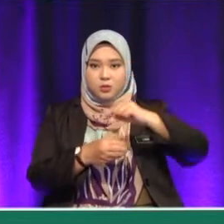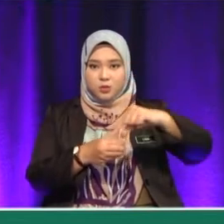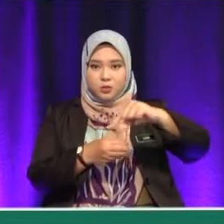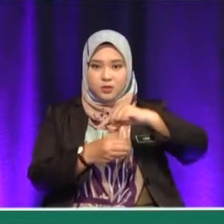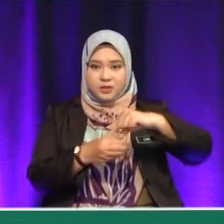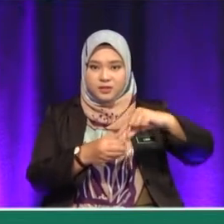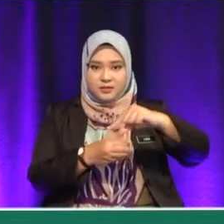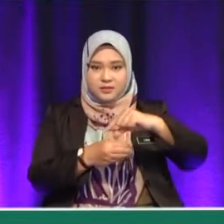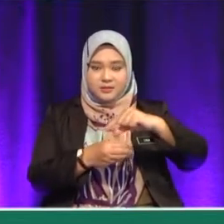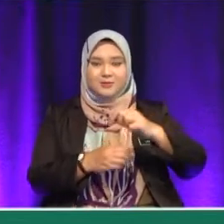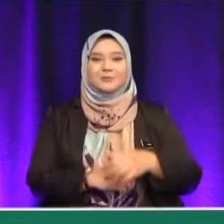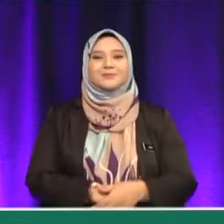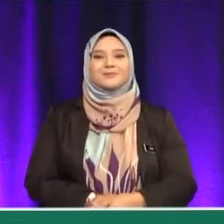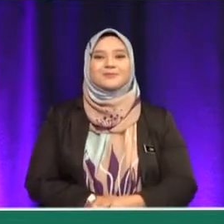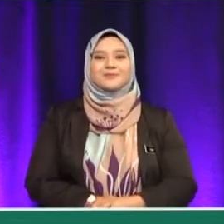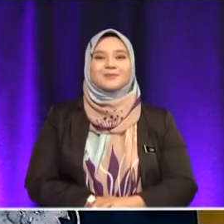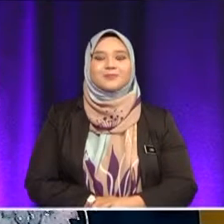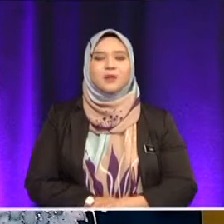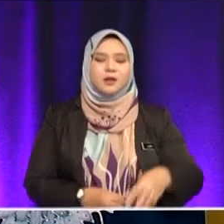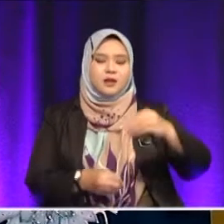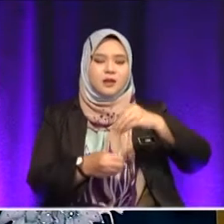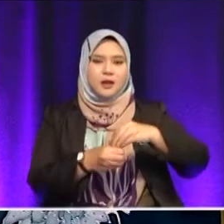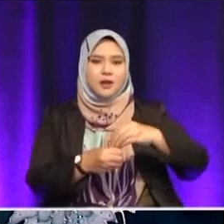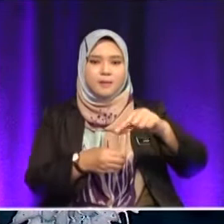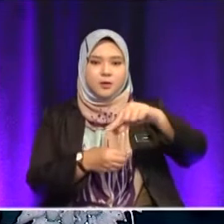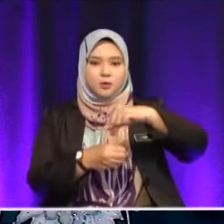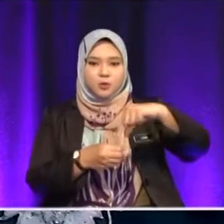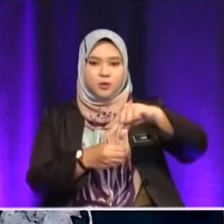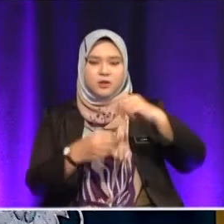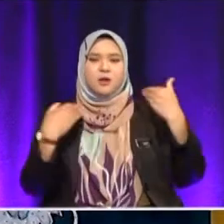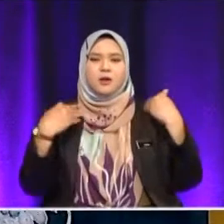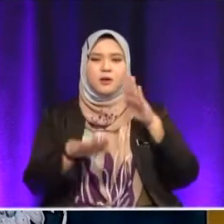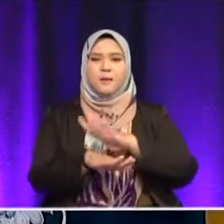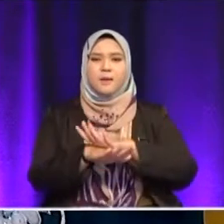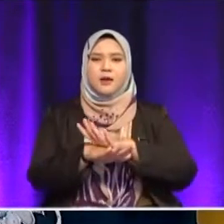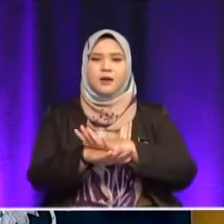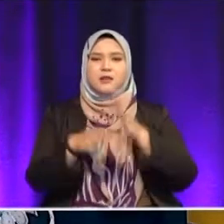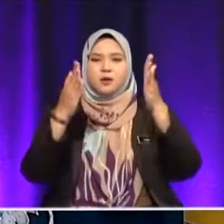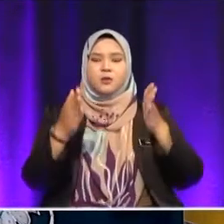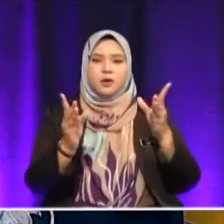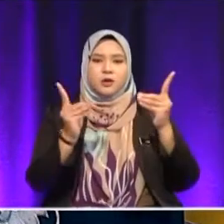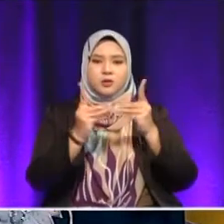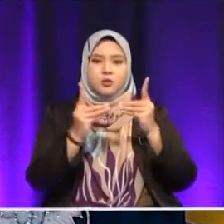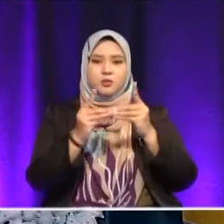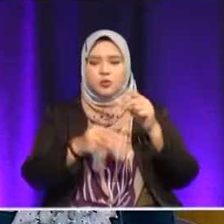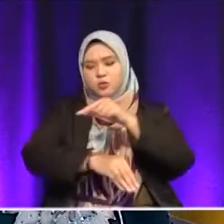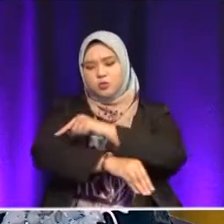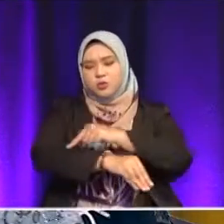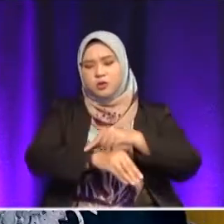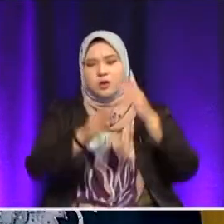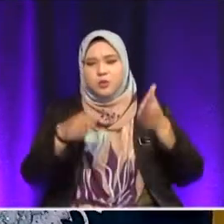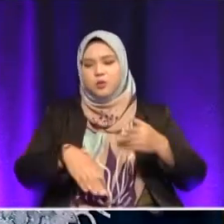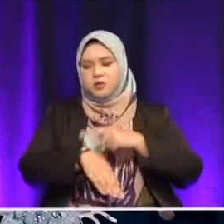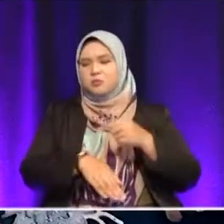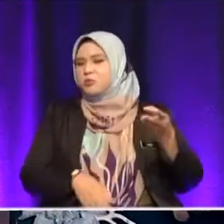penemuan apa bahan-bahan pariotik tadi ataupun zaman prasejarah Ya baiklah ya kita teruskan dengan